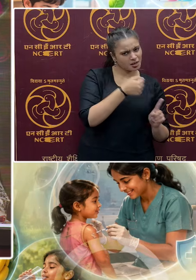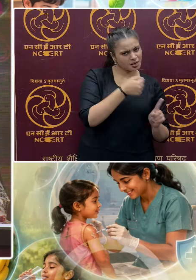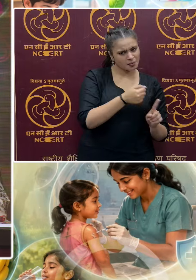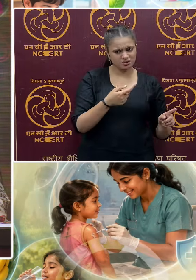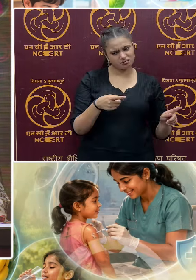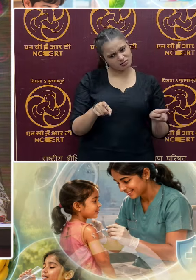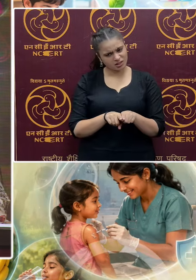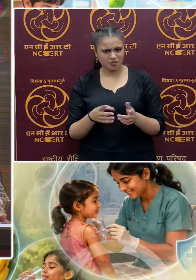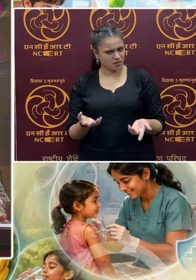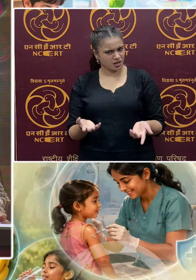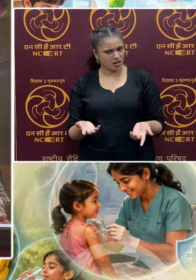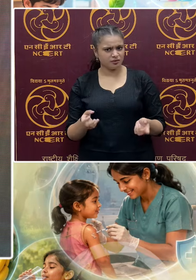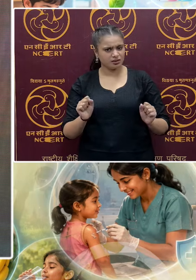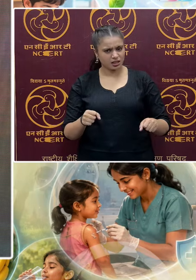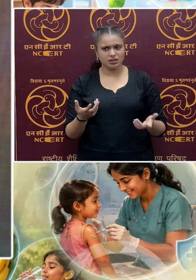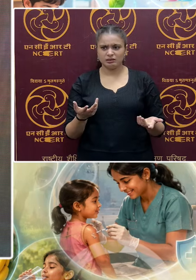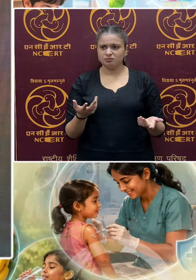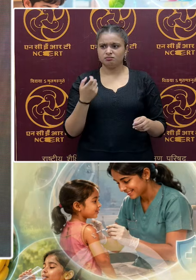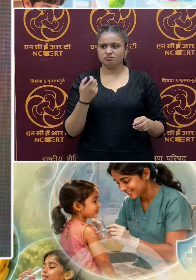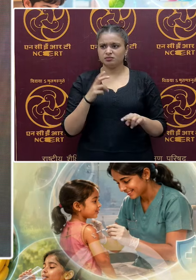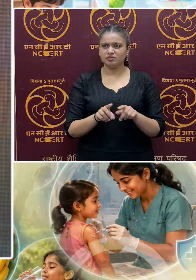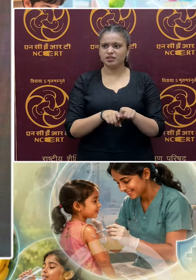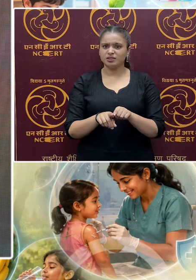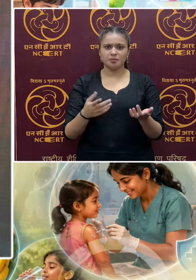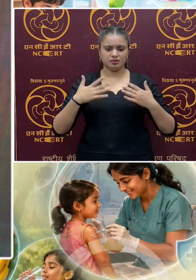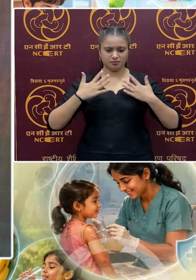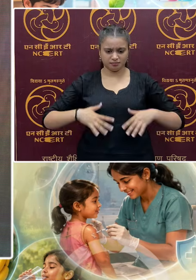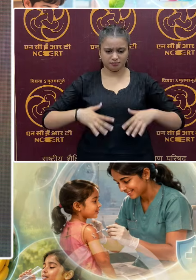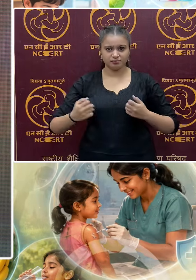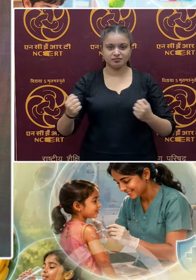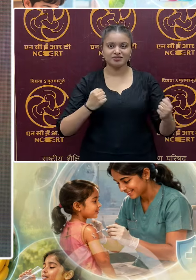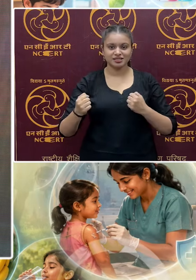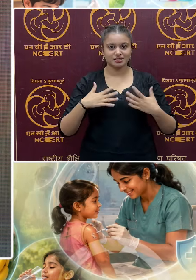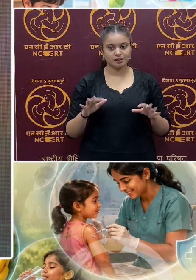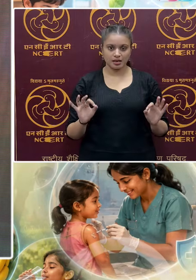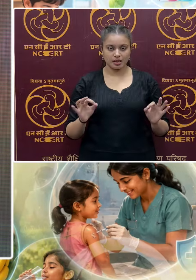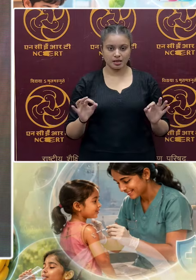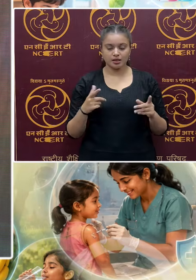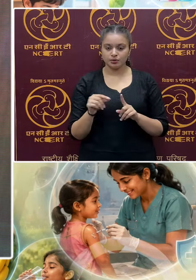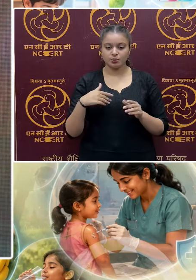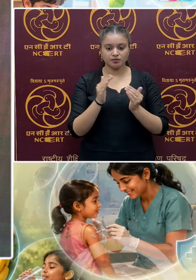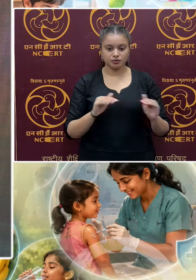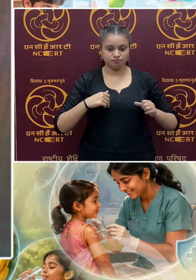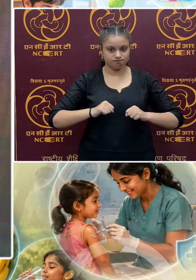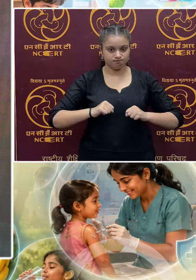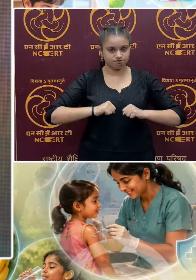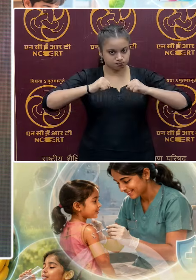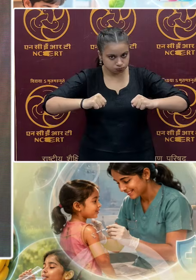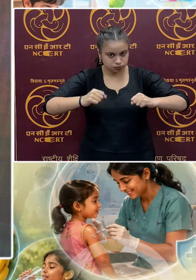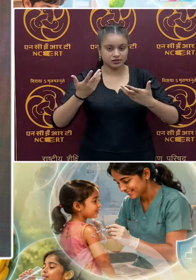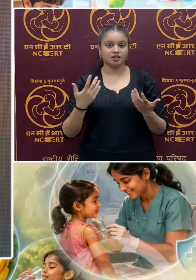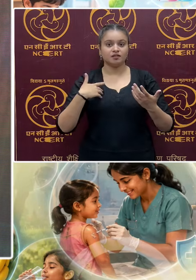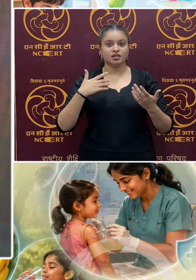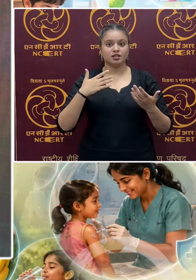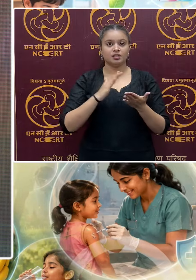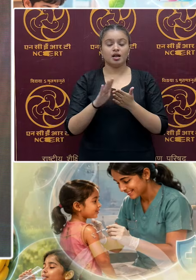सिमिलर है। से अगर फिज़िकल हेल्थ की अगर हम बात करें तो चाइल्डहुड ओबेसिटी,